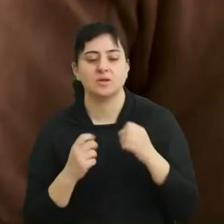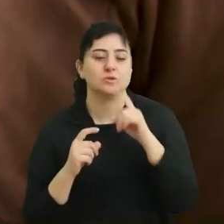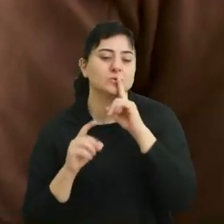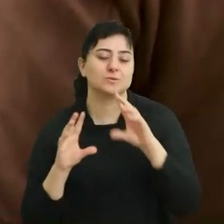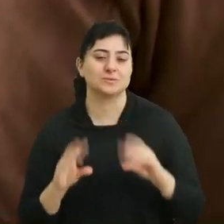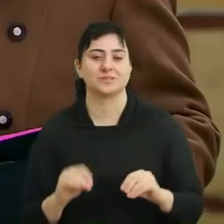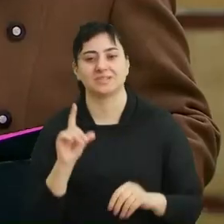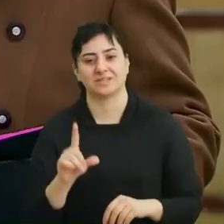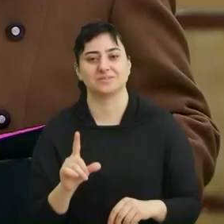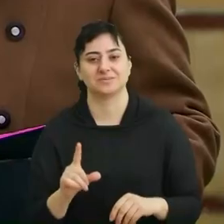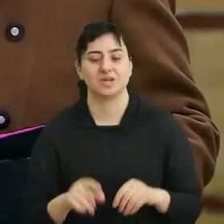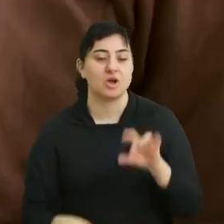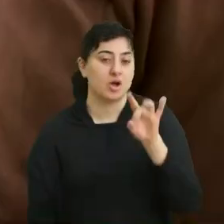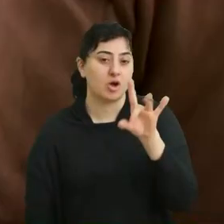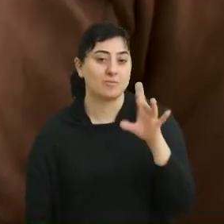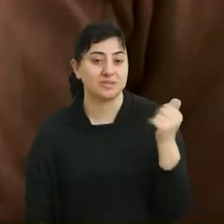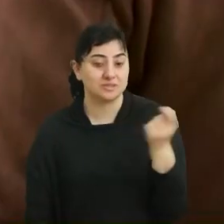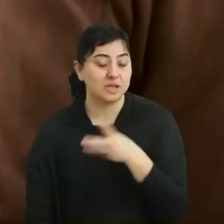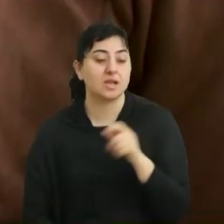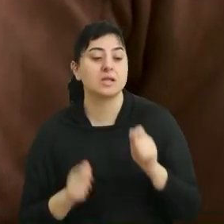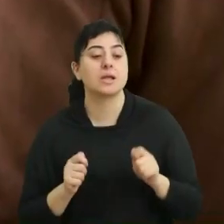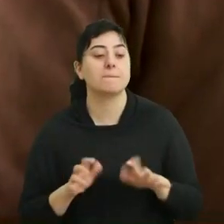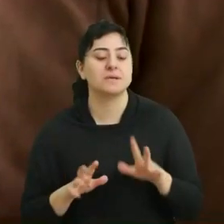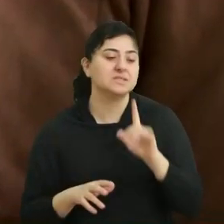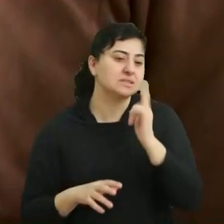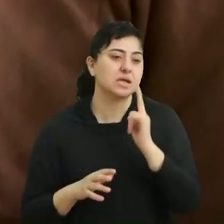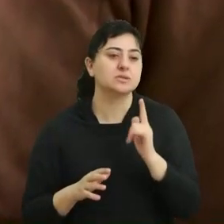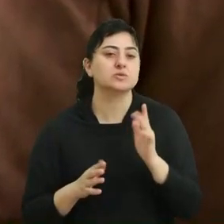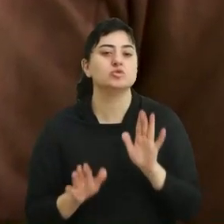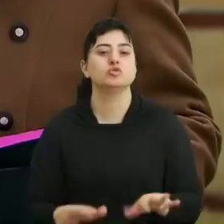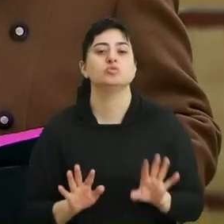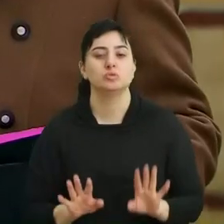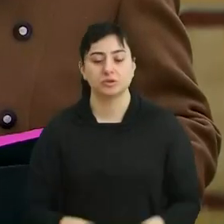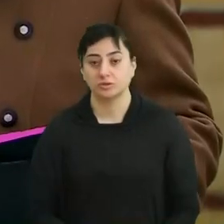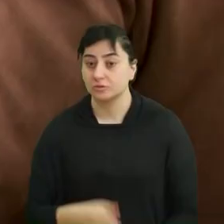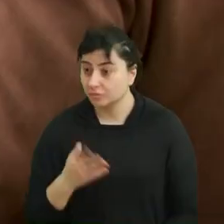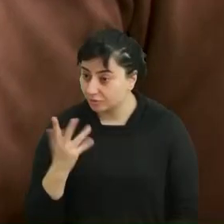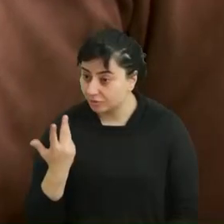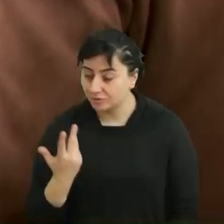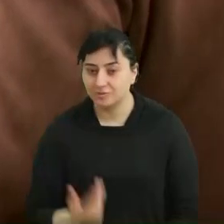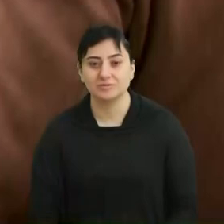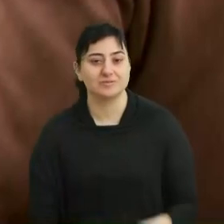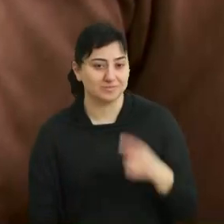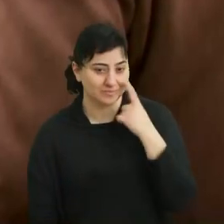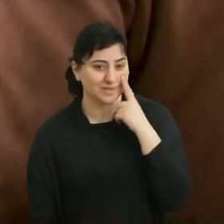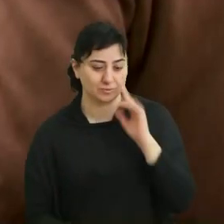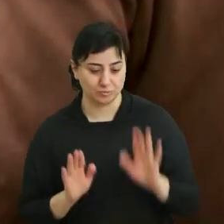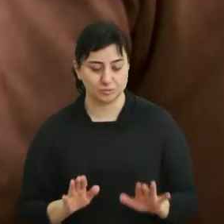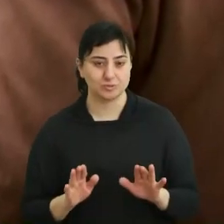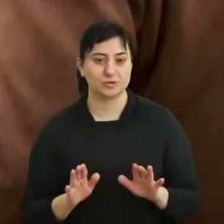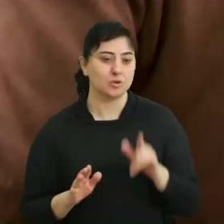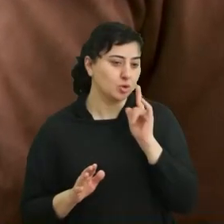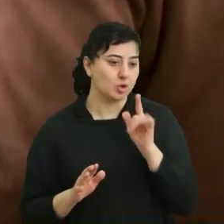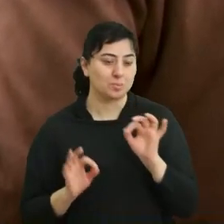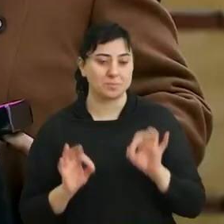hareketi yapmanız gerek. 15 tane yapmazsanız zilin sesi durmuyor. Hadi ya. Bak şimdi durdum, zil